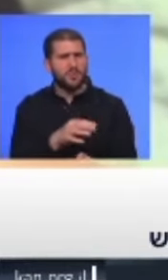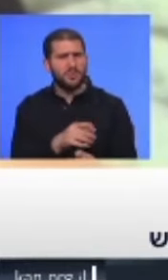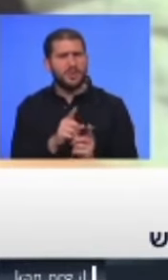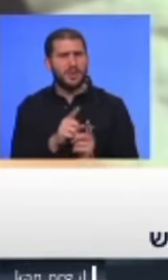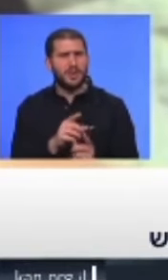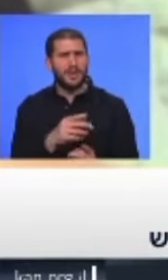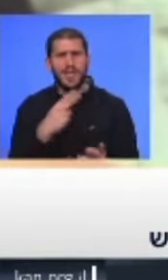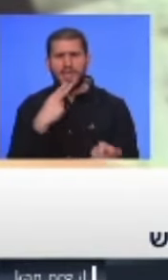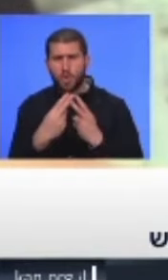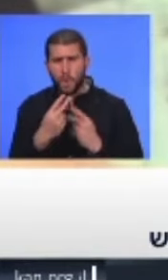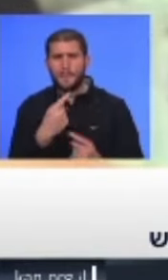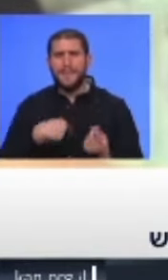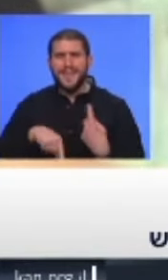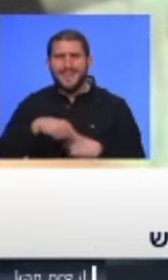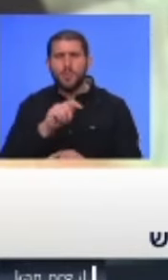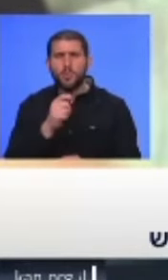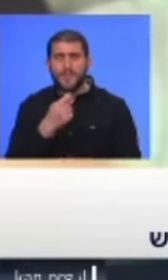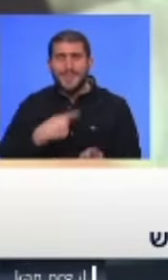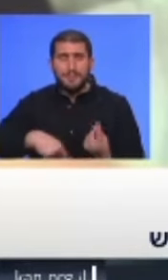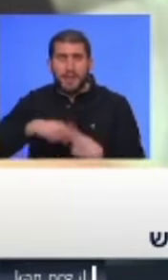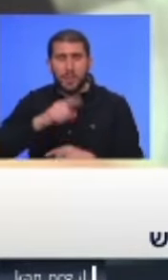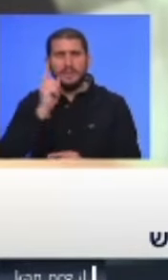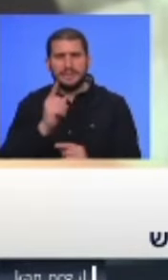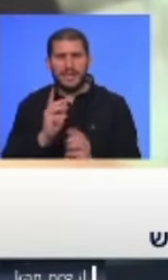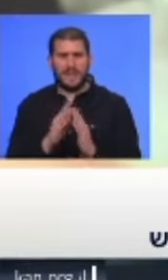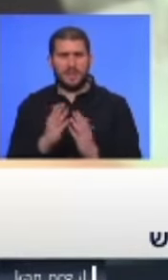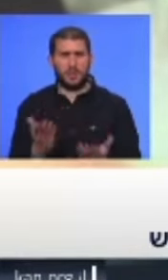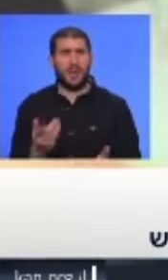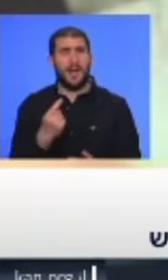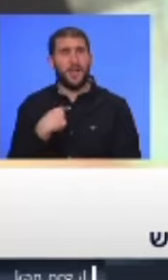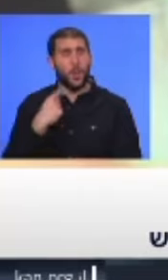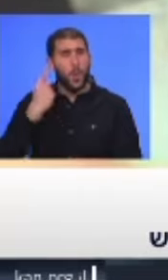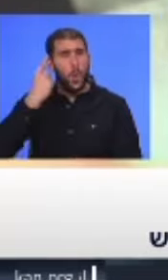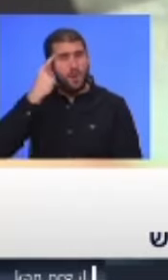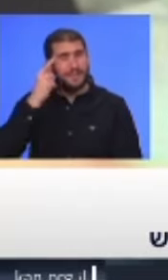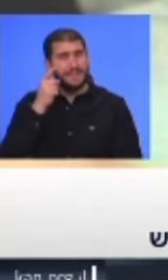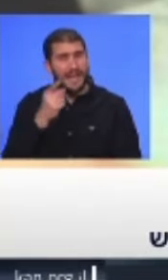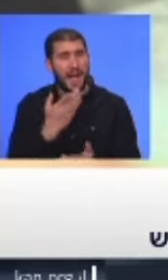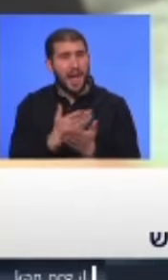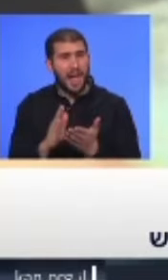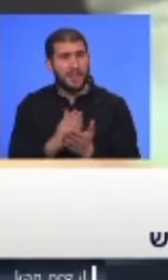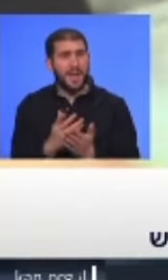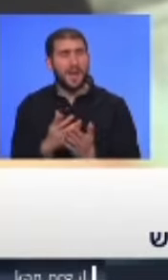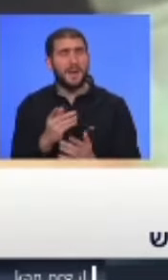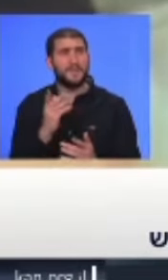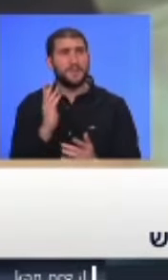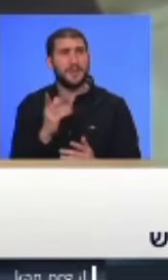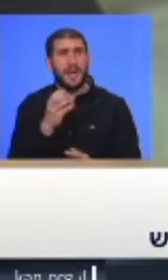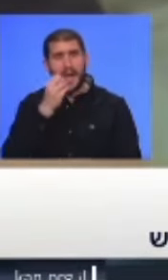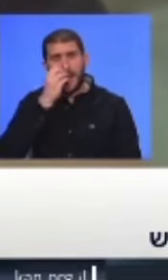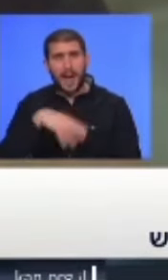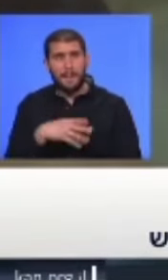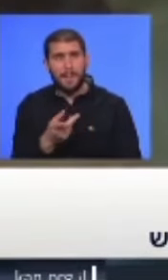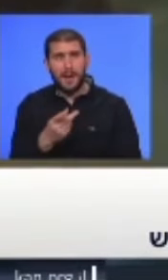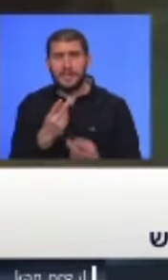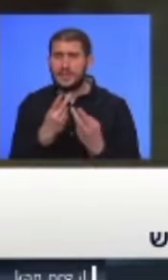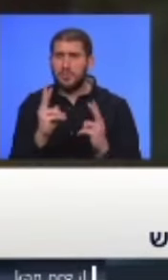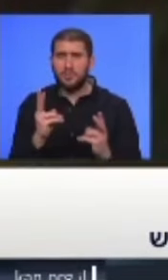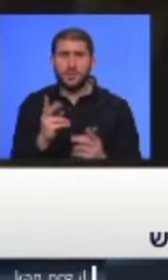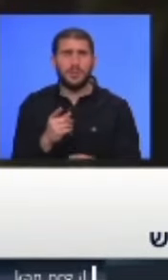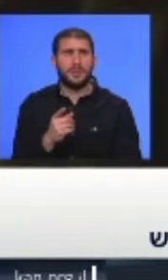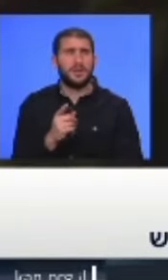אלא מאיתנו. מאיתנו צריך לבוא הדבר הזה, ואני חושבת שזו החלטה שהיא חרפה, מעניין, לדעתי, הקצין לא שהתפטר